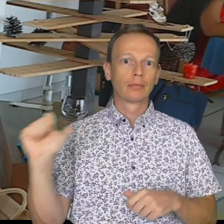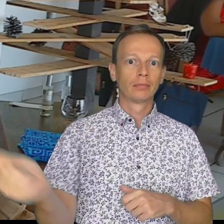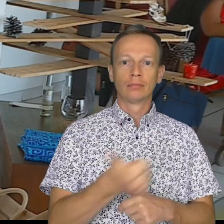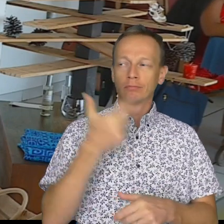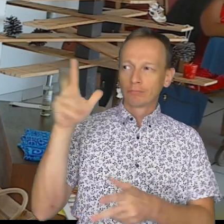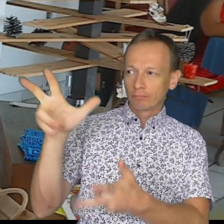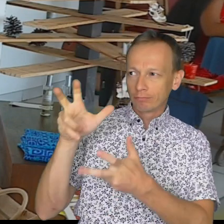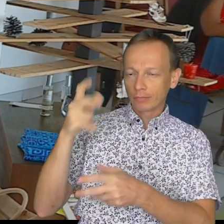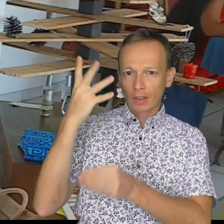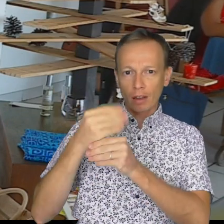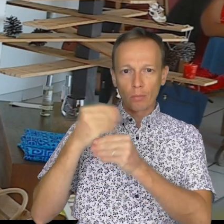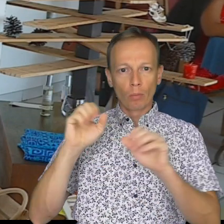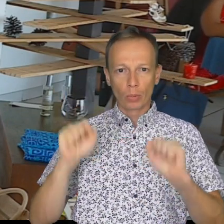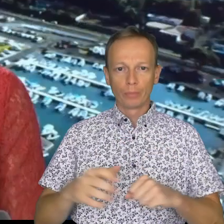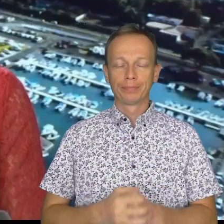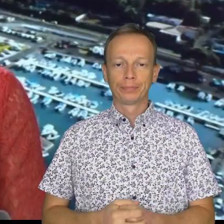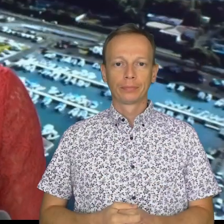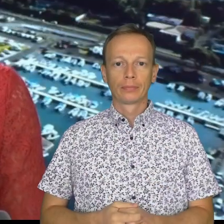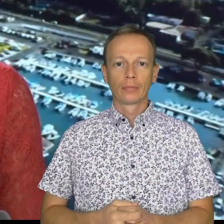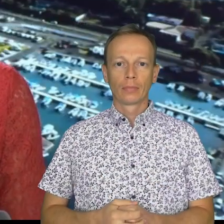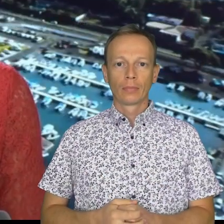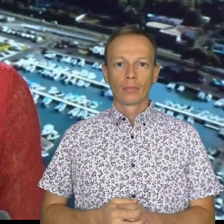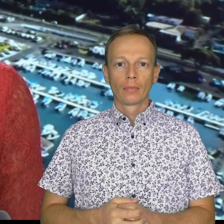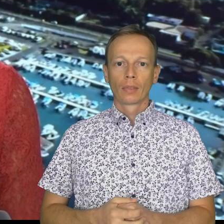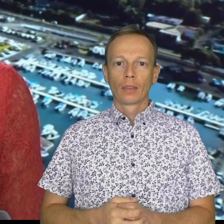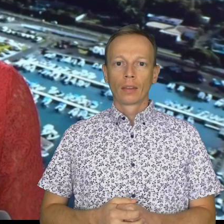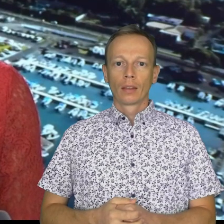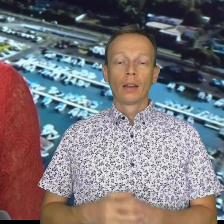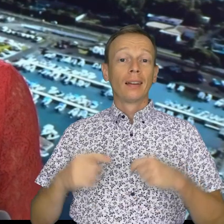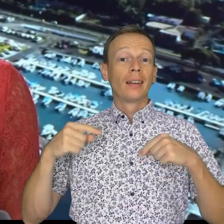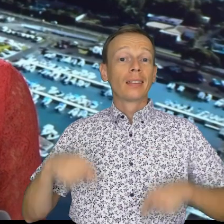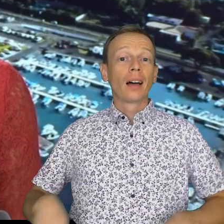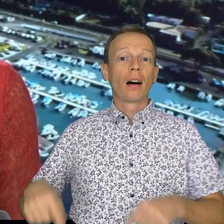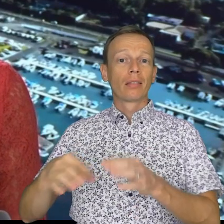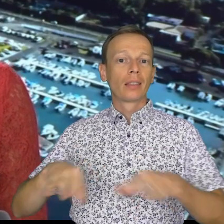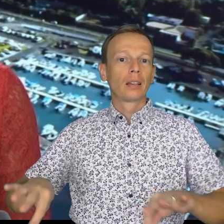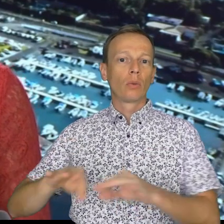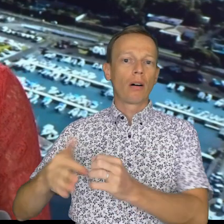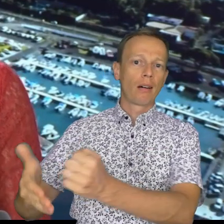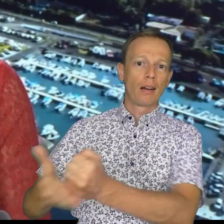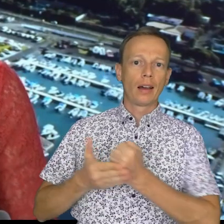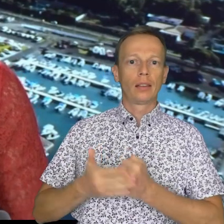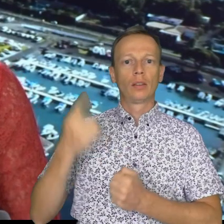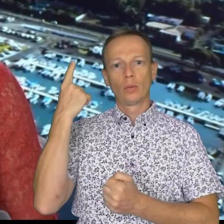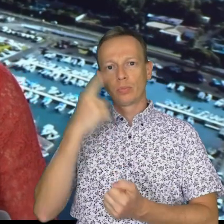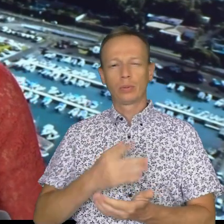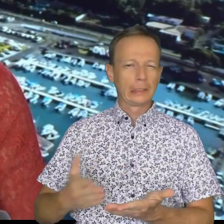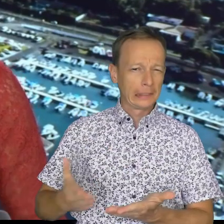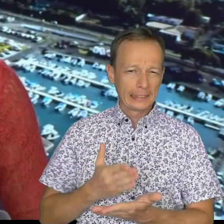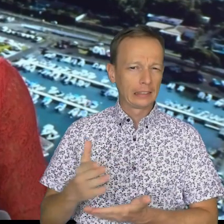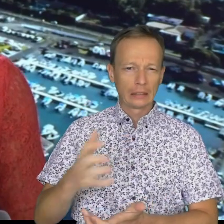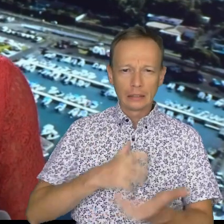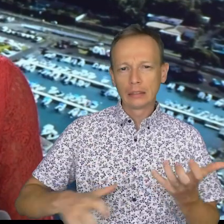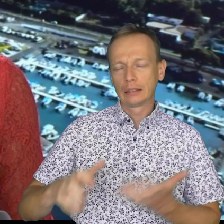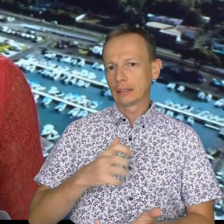d'accessible pour tout le monde. Nous comptons sur l'aide du territoire et de l'État pour nous aider à traverser cette période de